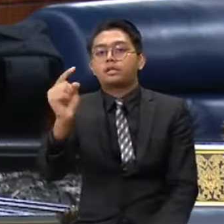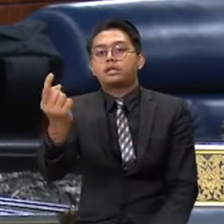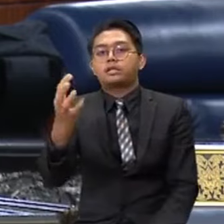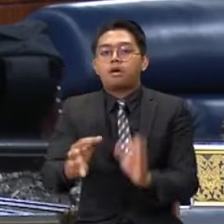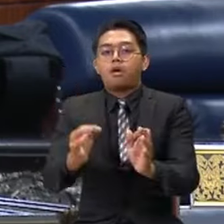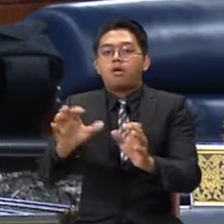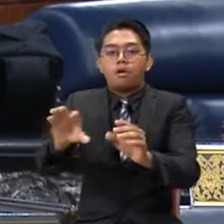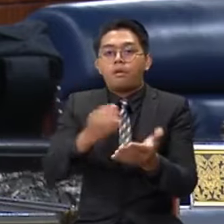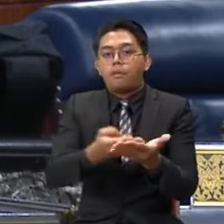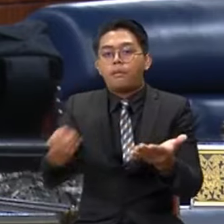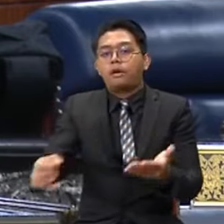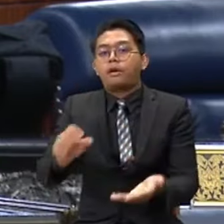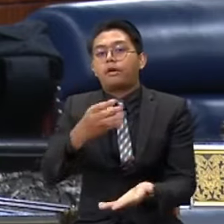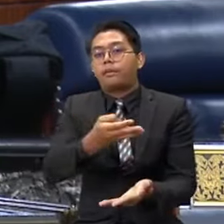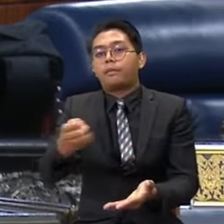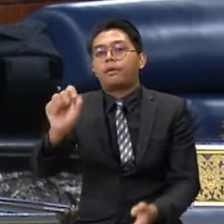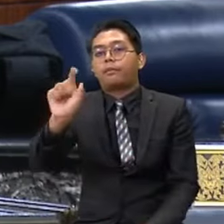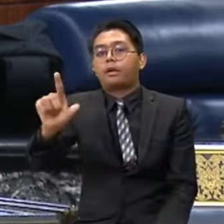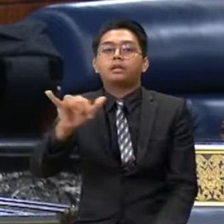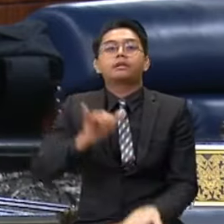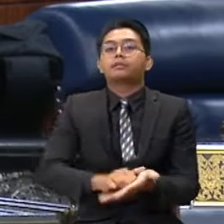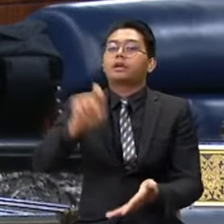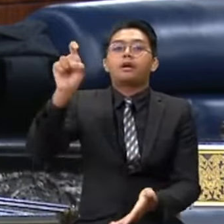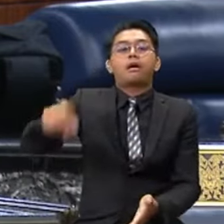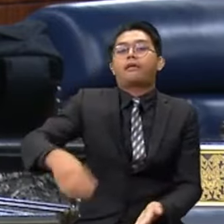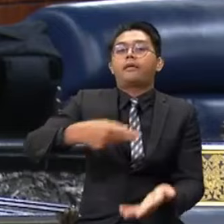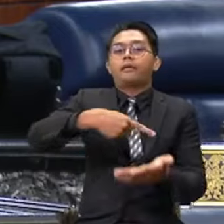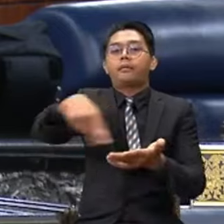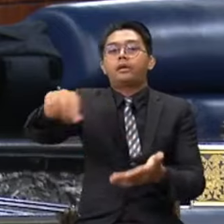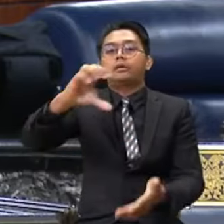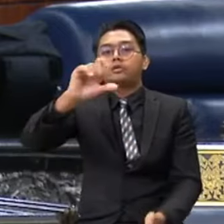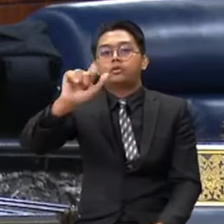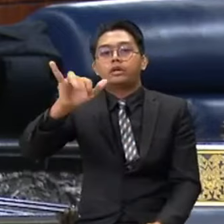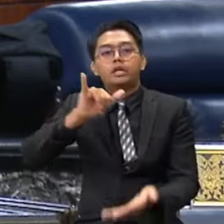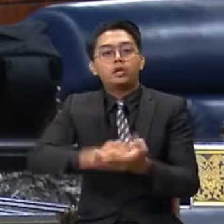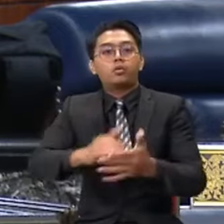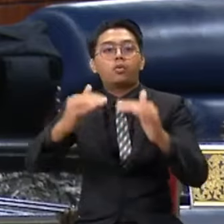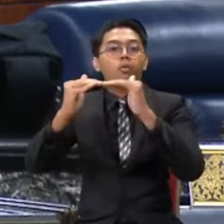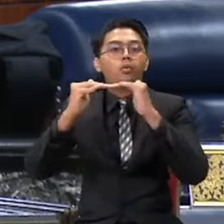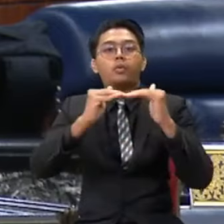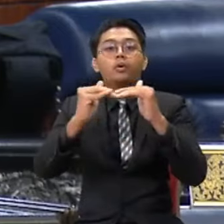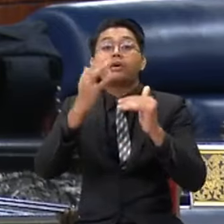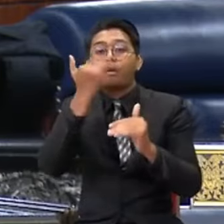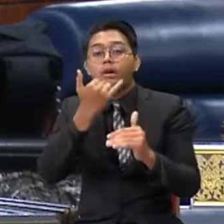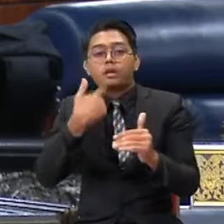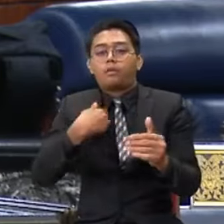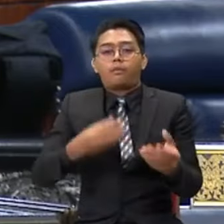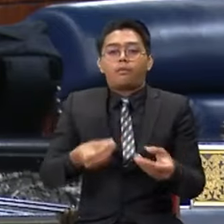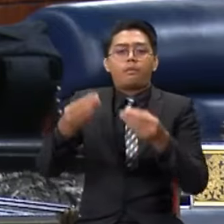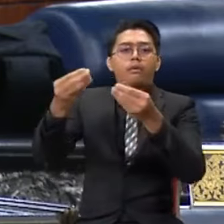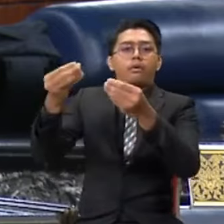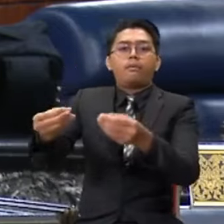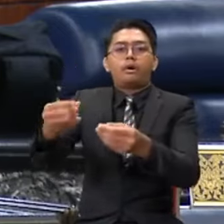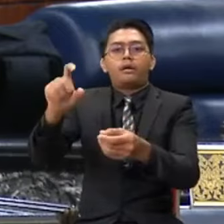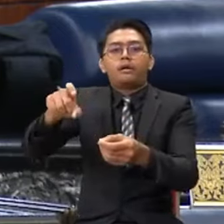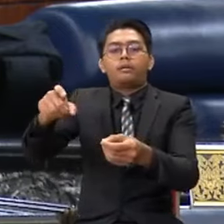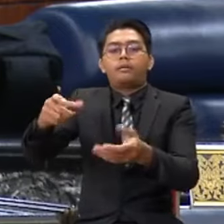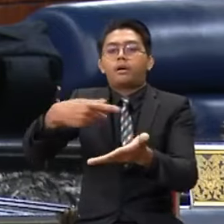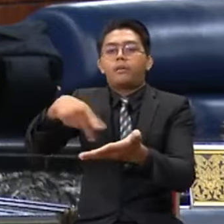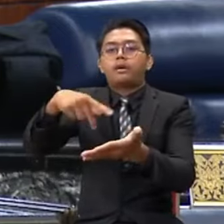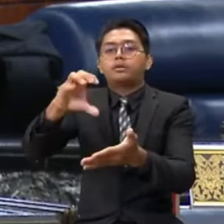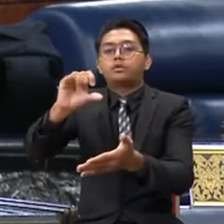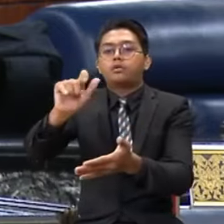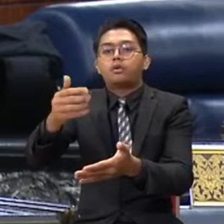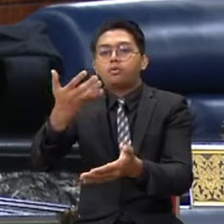kenakan Cukai Saya rasa itu it's fair itu adil kita bukan kenakan Cukai kepada B40 m40 kalau